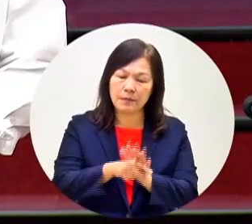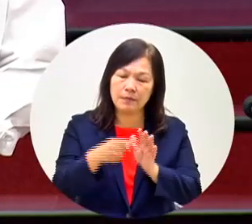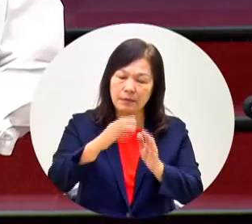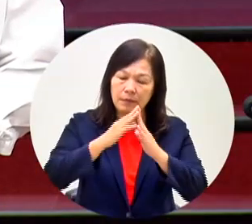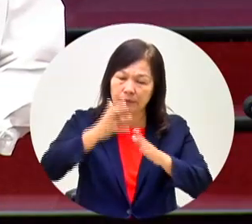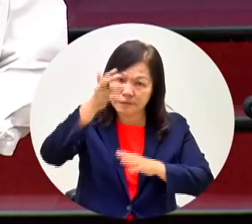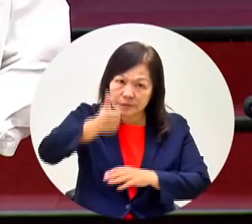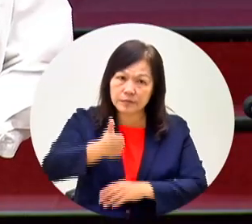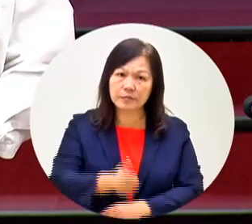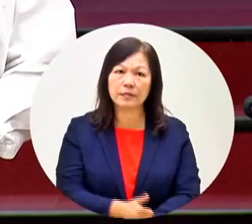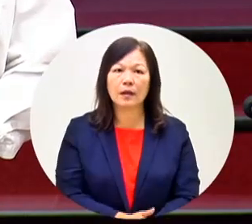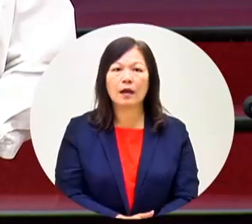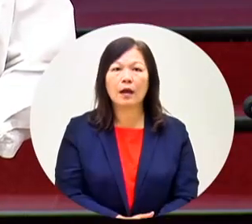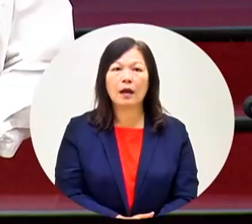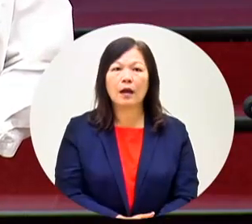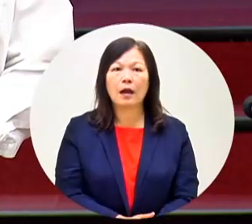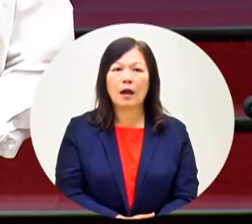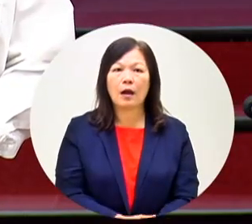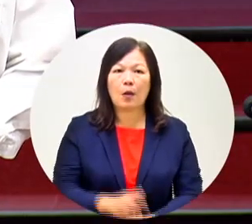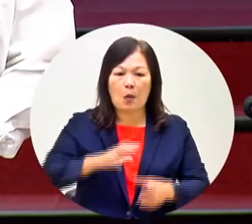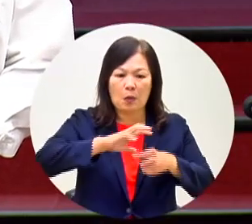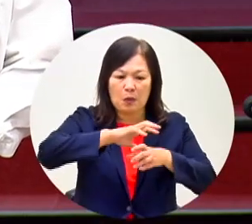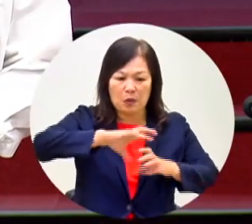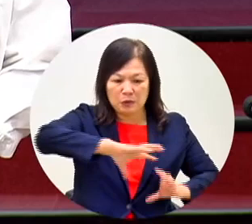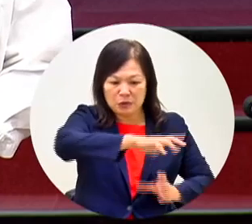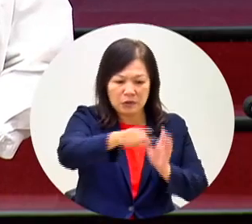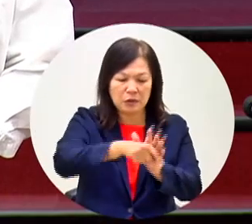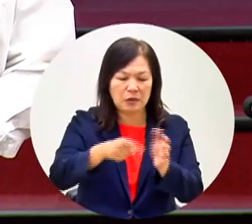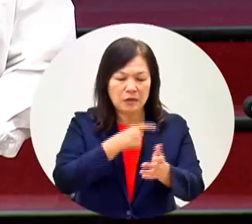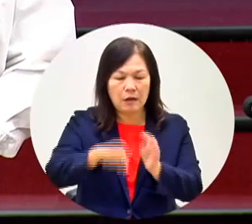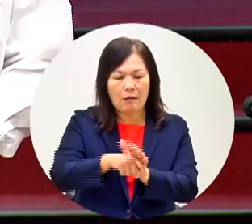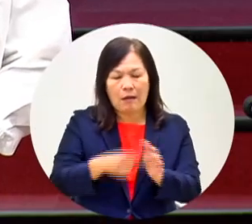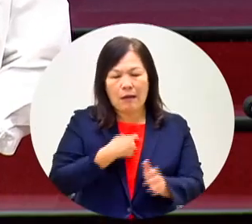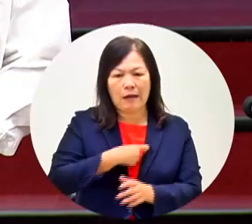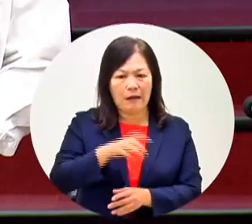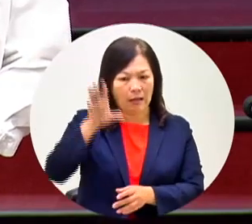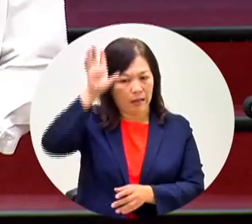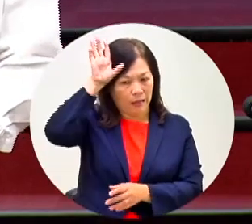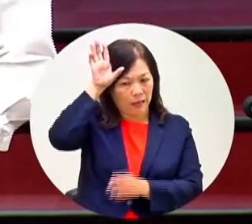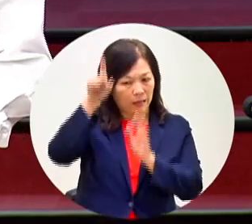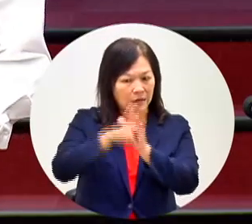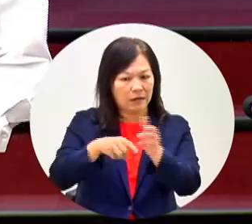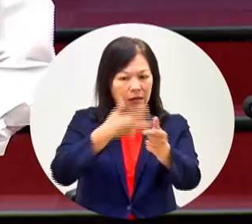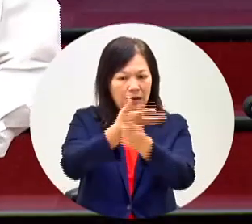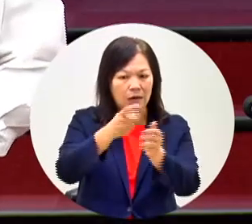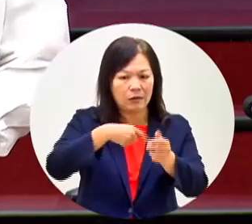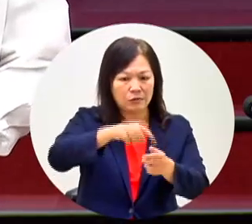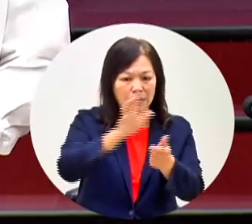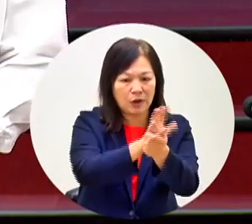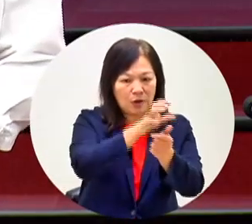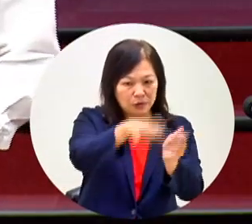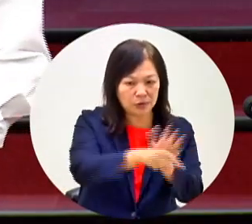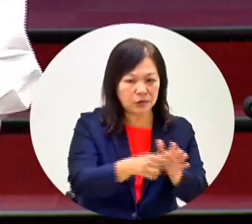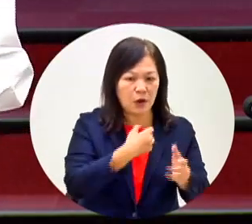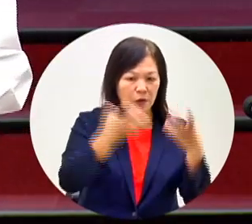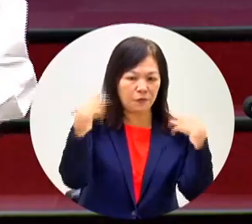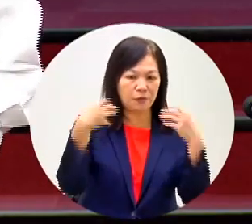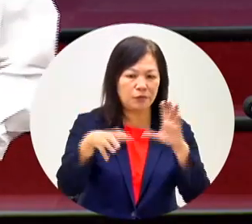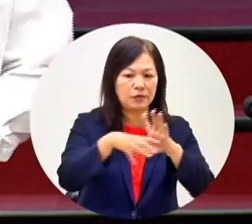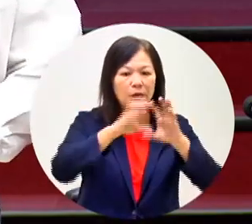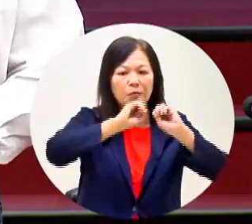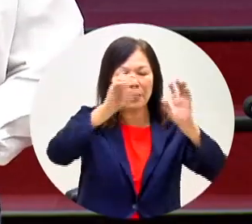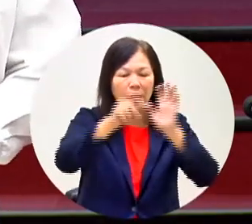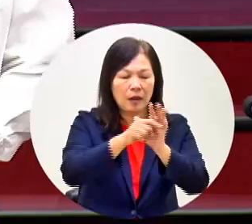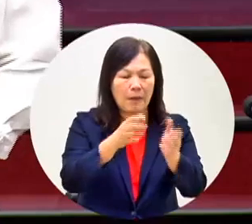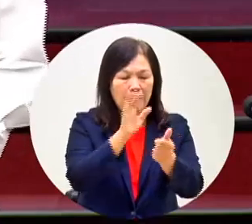全世界无遐离谱的一个通缉犯会当进驻伫竞选总部，负责文宣佮兼操盘，警察大家都知